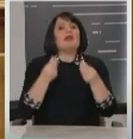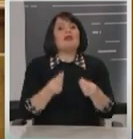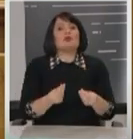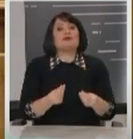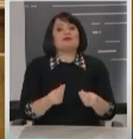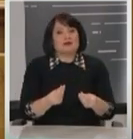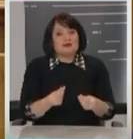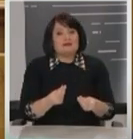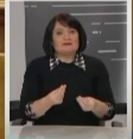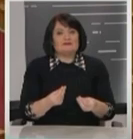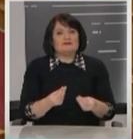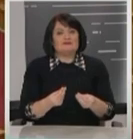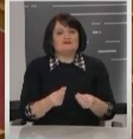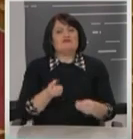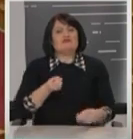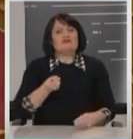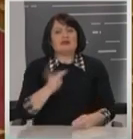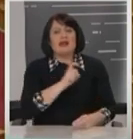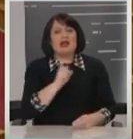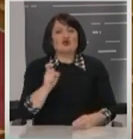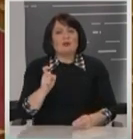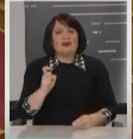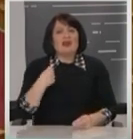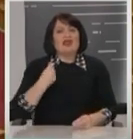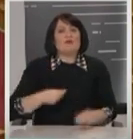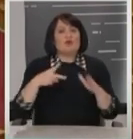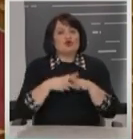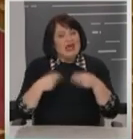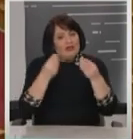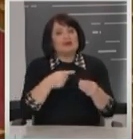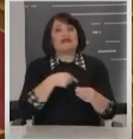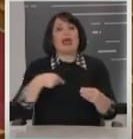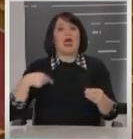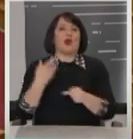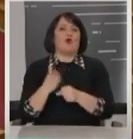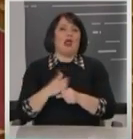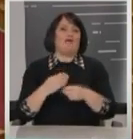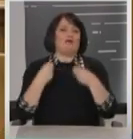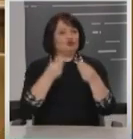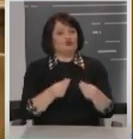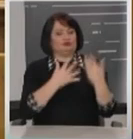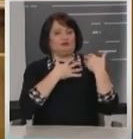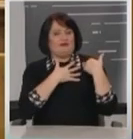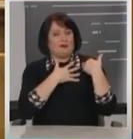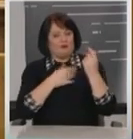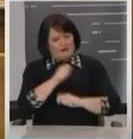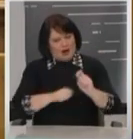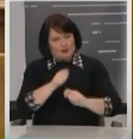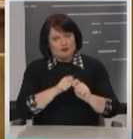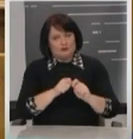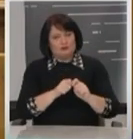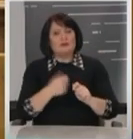κάποιες δεκάδες εκατομμυρίων ευρώ από το Δημόσιο Ταμείο σε κάποιους εργολάβους. Εμείς, παρά